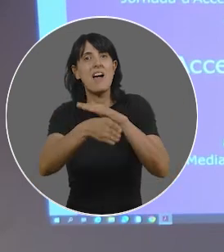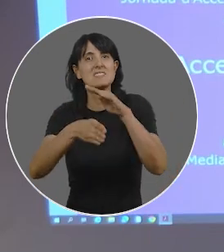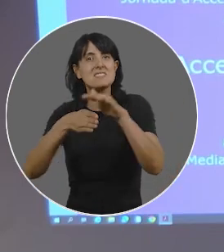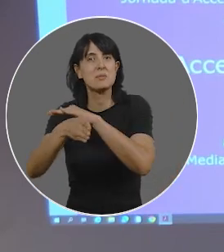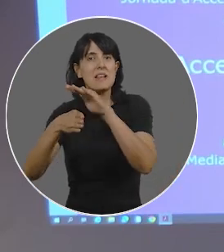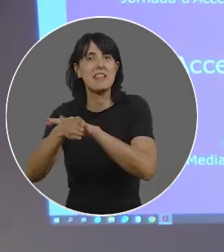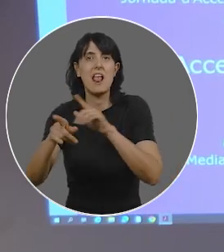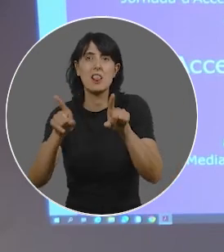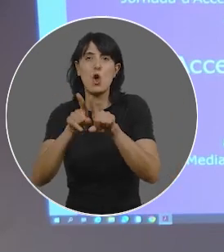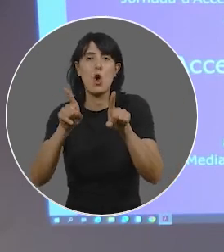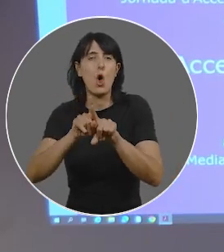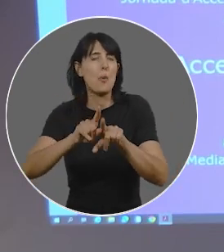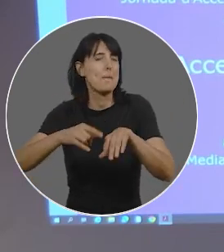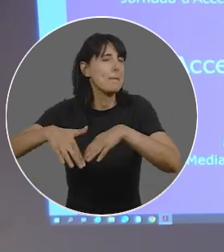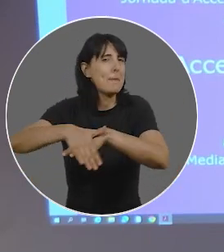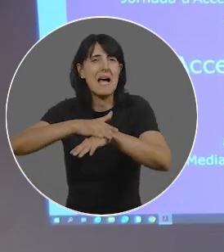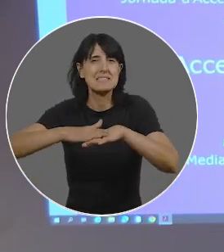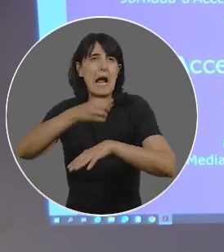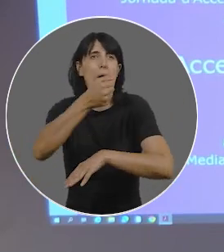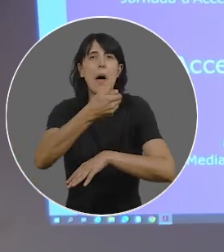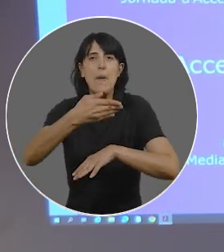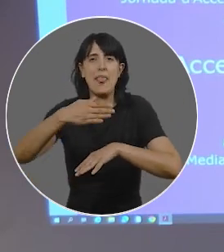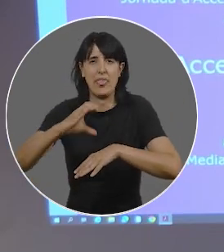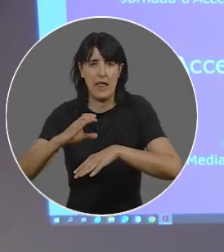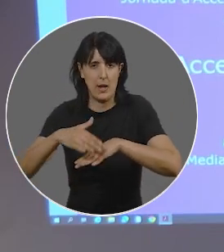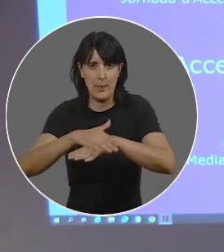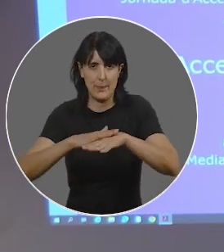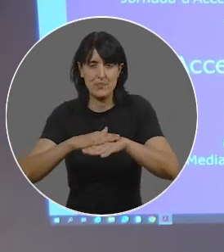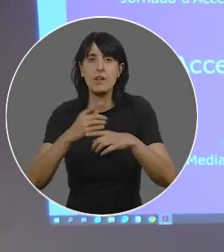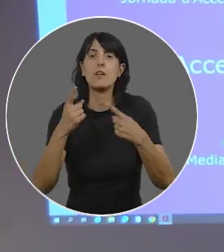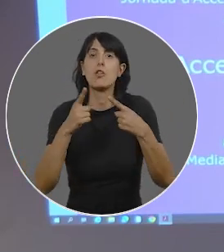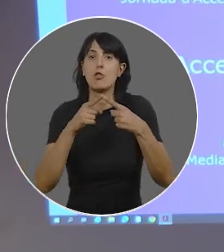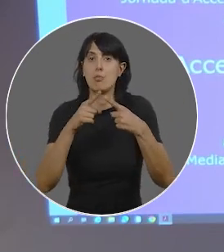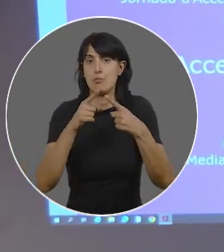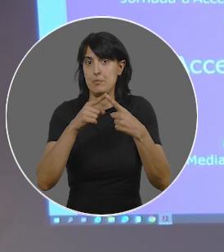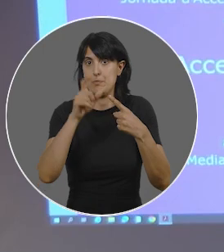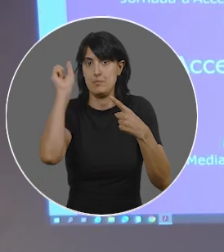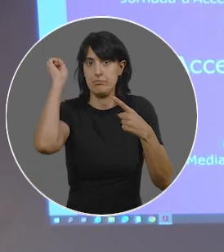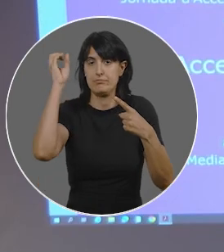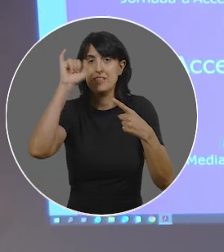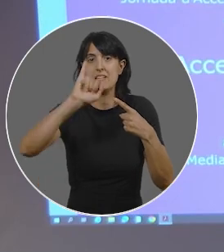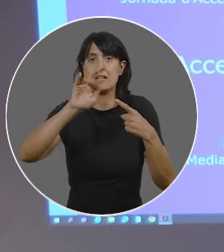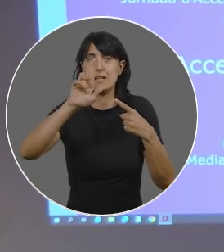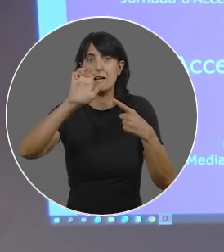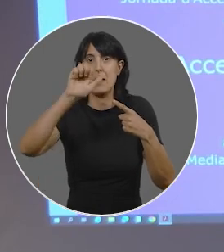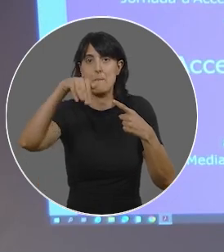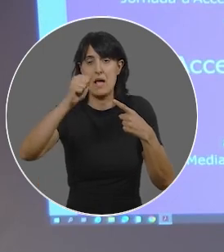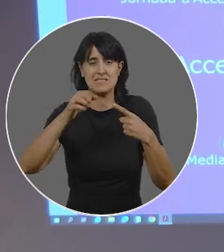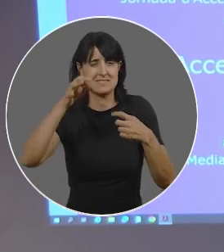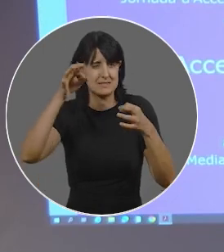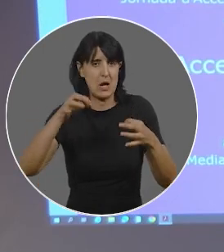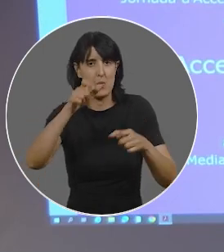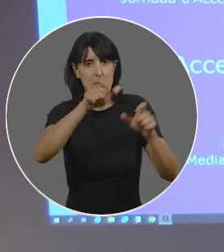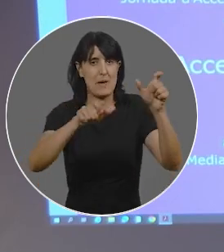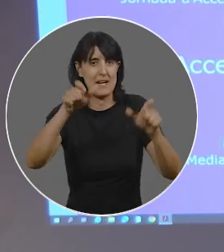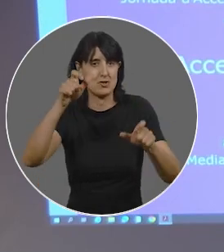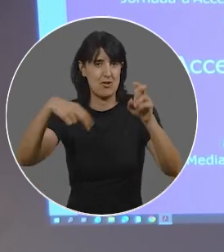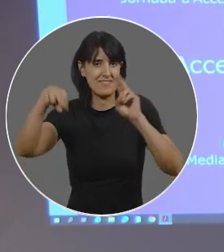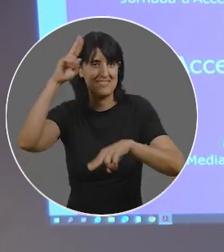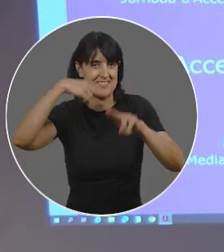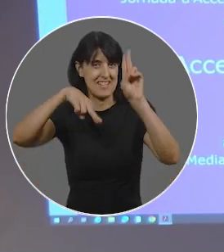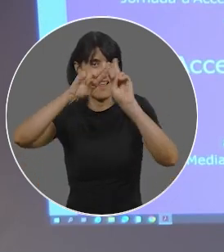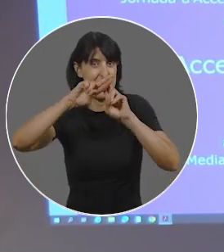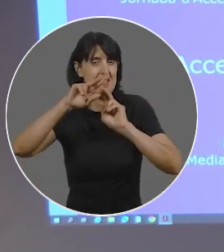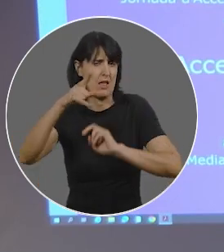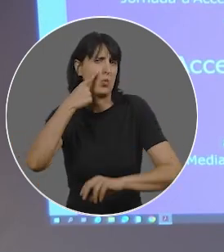de l'accessibilitat. I tenim a dues ponents. La Irema, que segur que els que esteu a la Generalitat